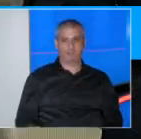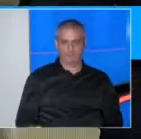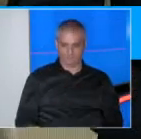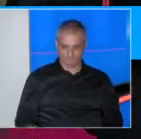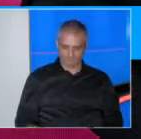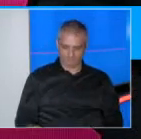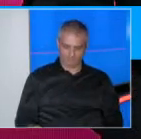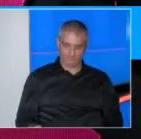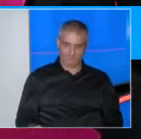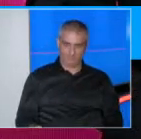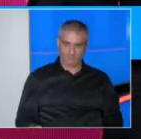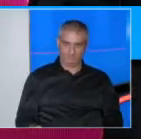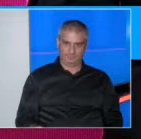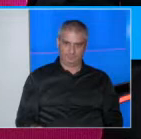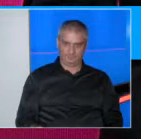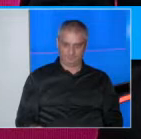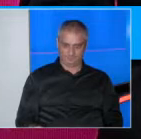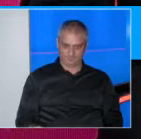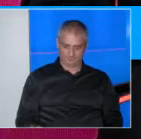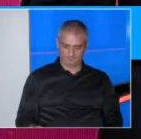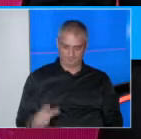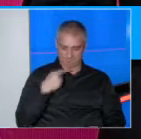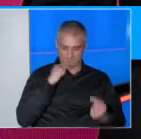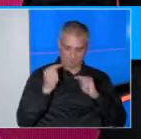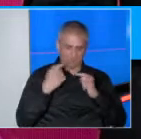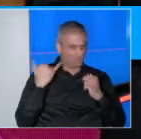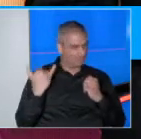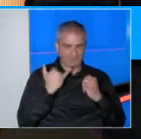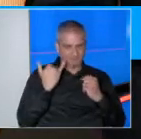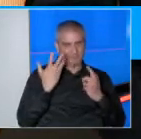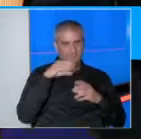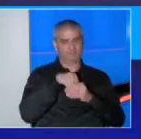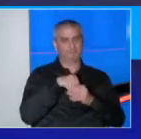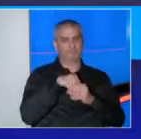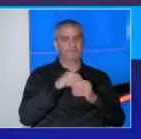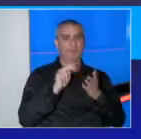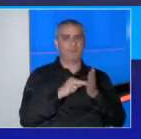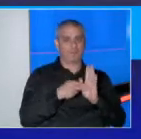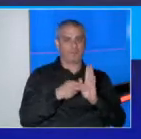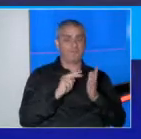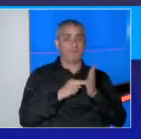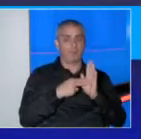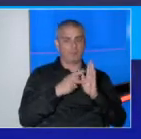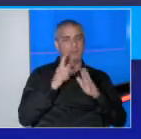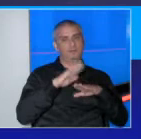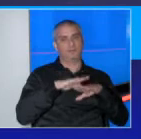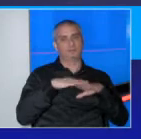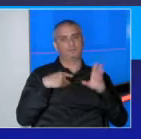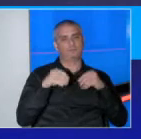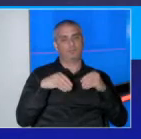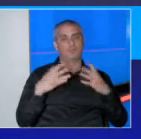ממשלה? את זה צריך לשאול את יאיר לפיד. אני יכול להגיד לך שמחלוקות הן תמיד חלק מקיום בפוליטיקה, ושפוליטיקה היא אמנות הפשרה